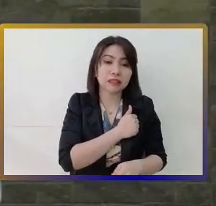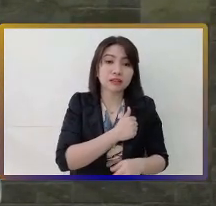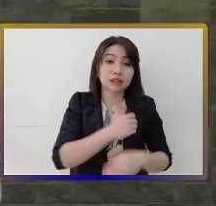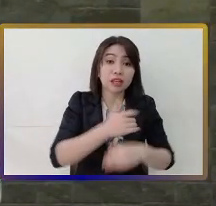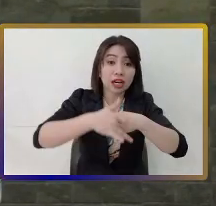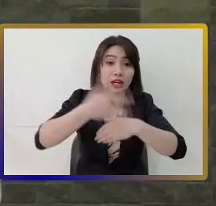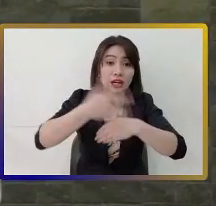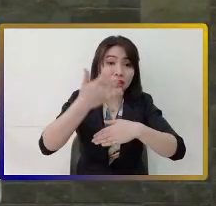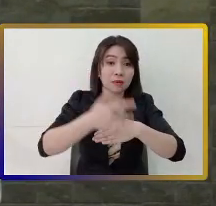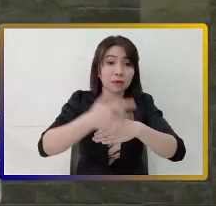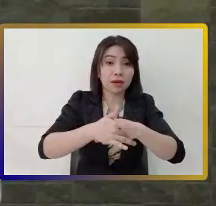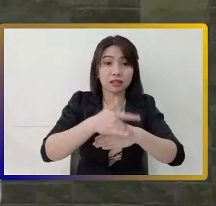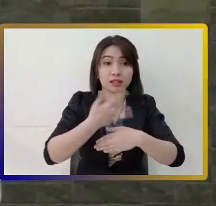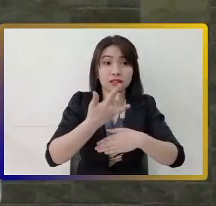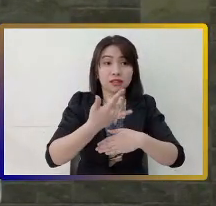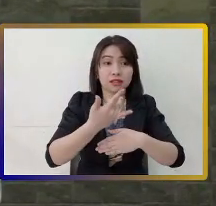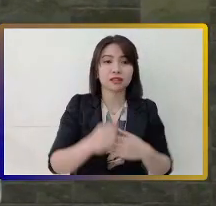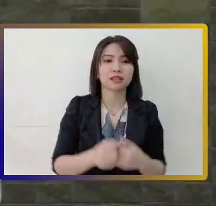magbihis,